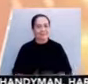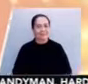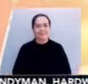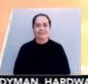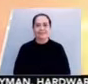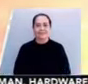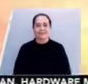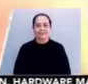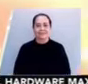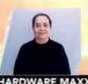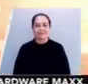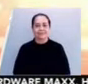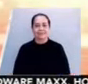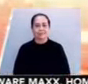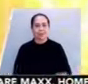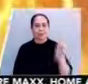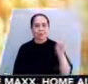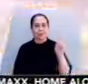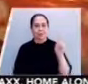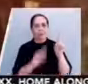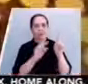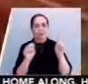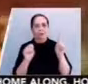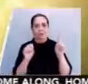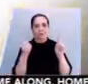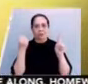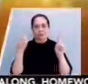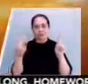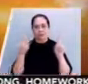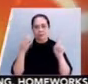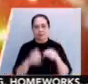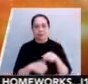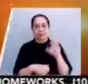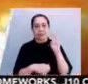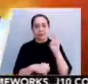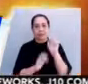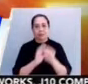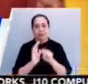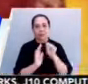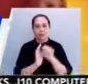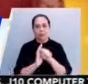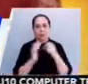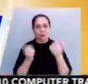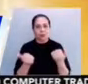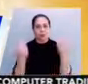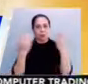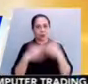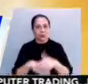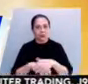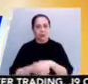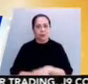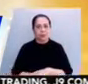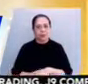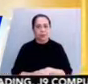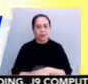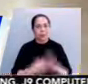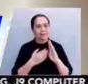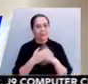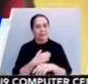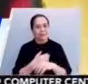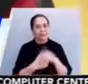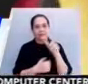Isa laban sa lahat! Sixth season na ng The Clash ngayong gabi. Nagbabalik sina Lani